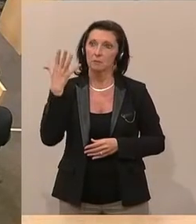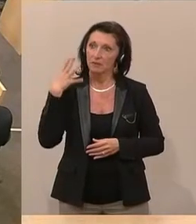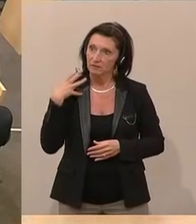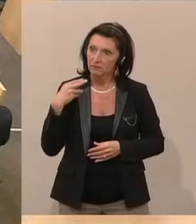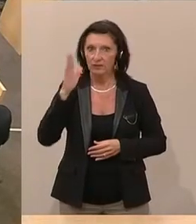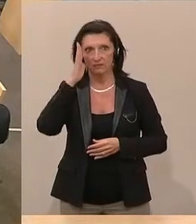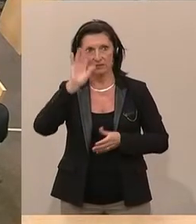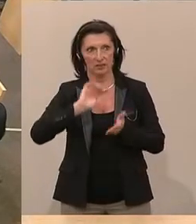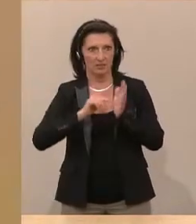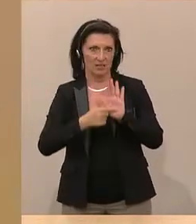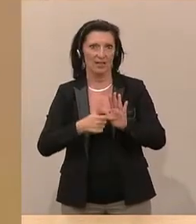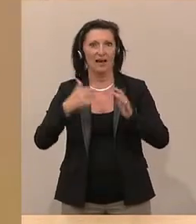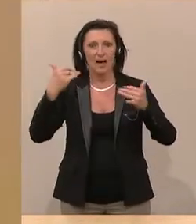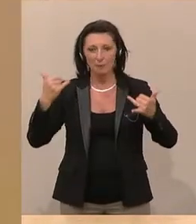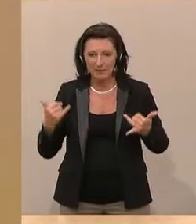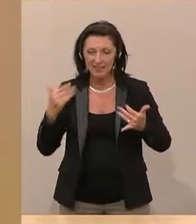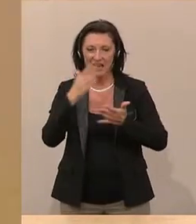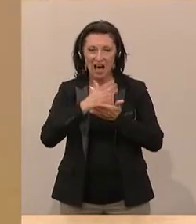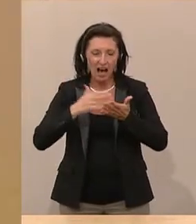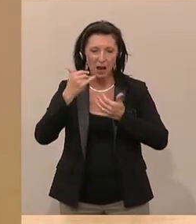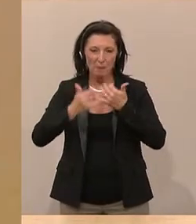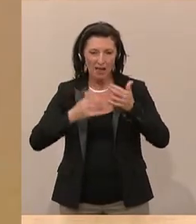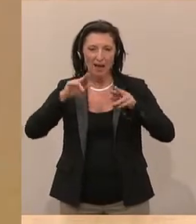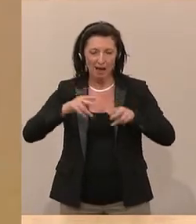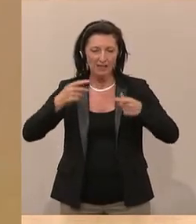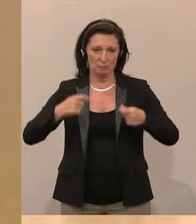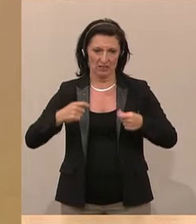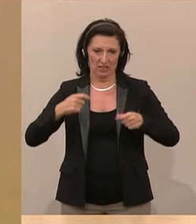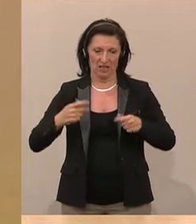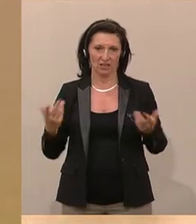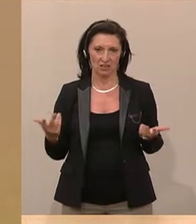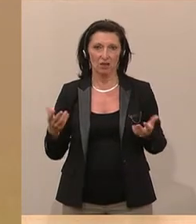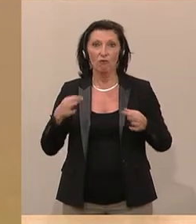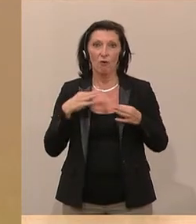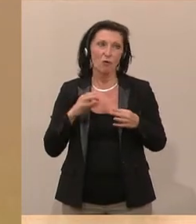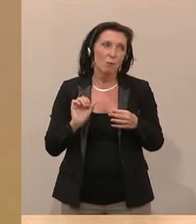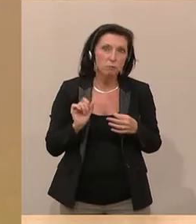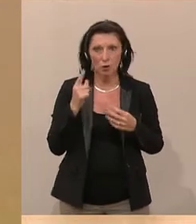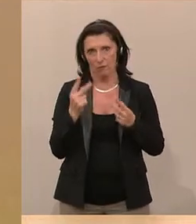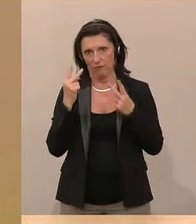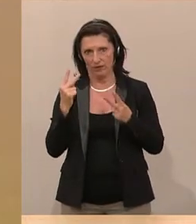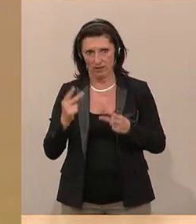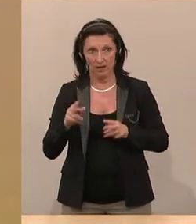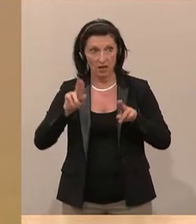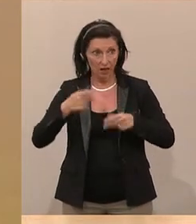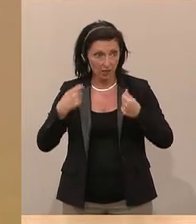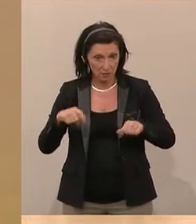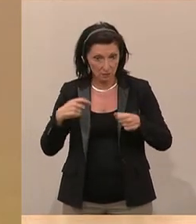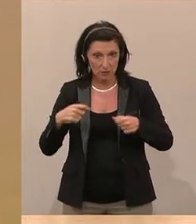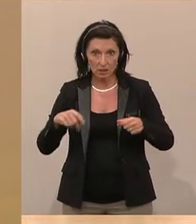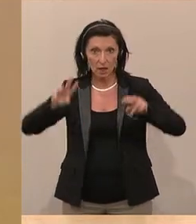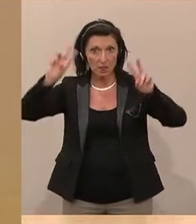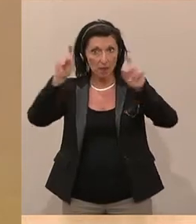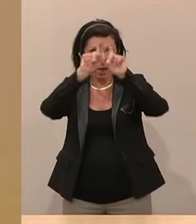tragen. Gerade aber in diesem halben Jahr der Ratspräsidentschaft ist es uns wichtiger denn je. Wir haben diese Ratspräsidentschaft auch unter das